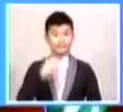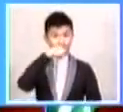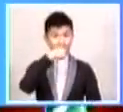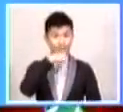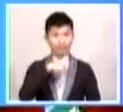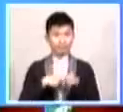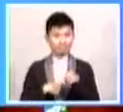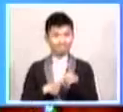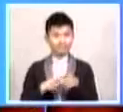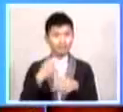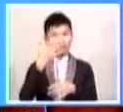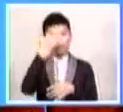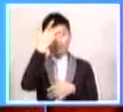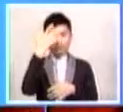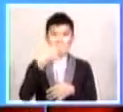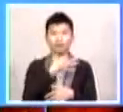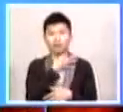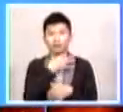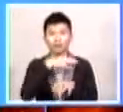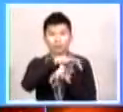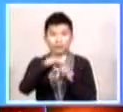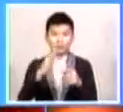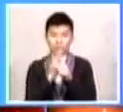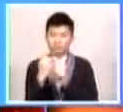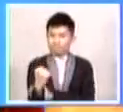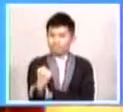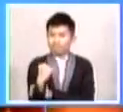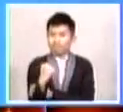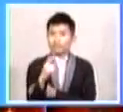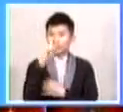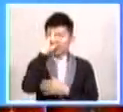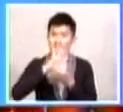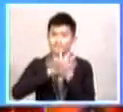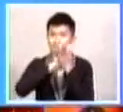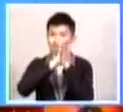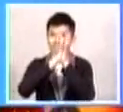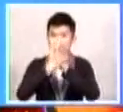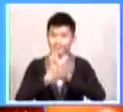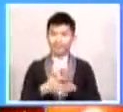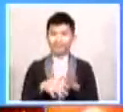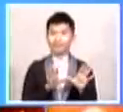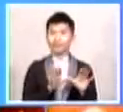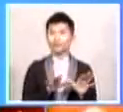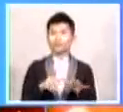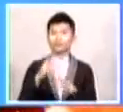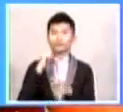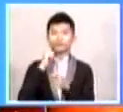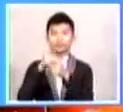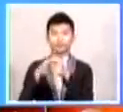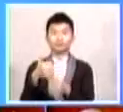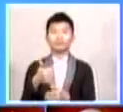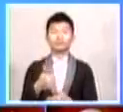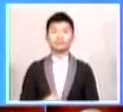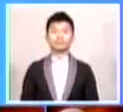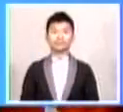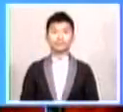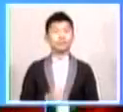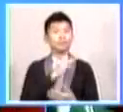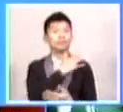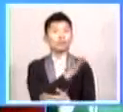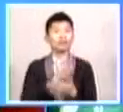艰困中努力求生存，而且期待蜕变、展翅高飞的国家。不管前